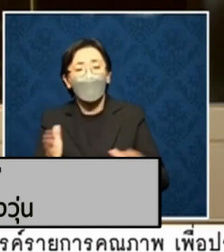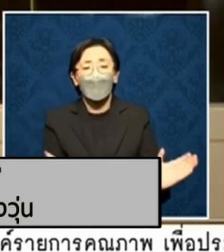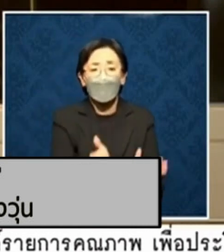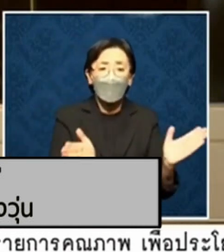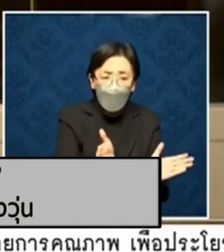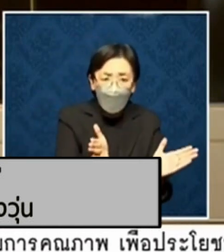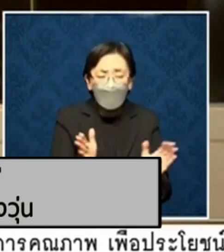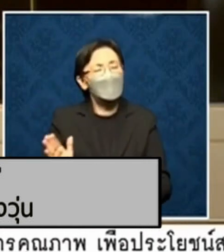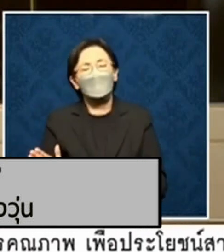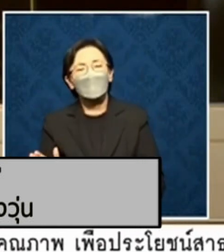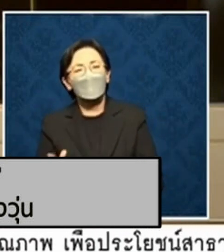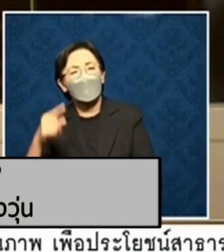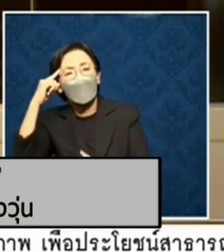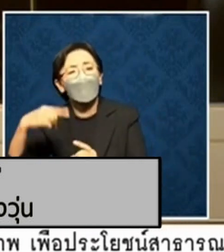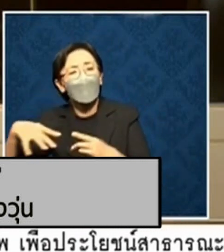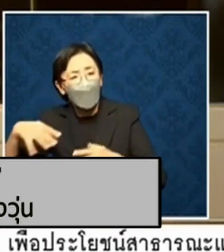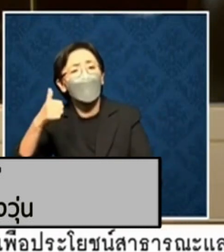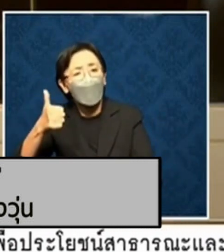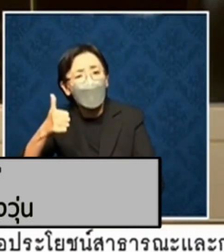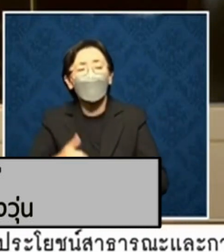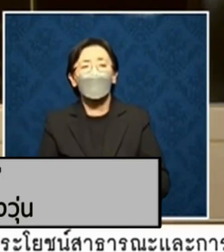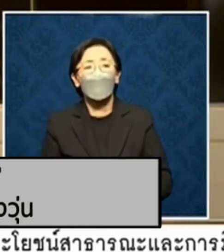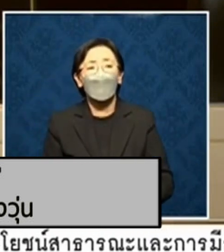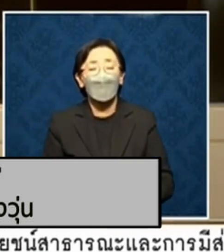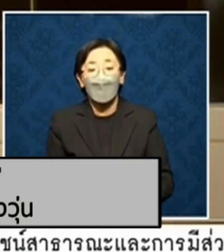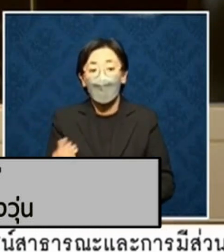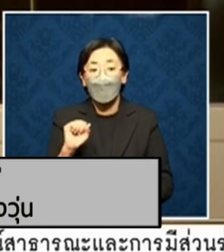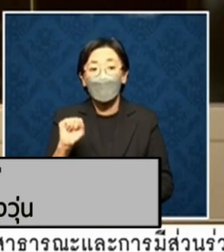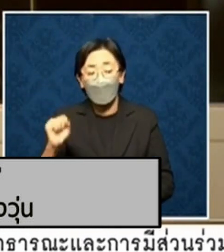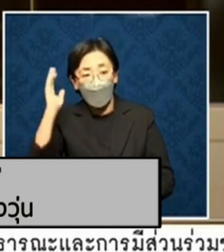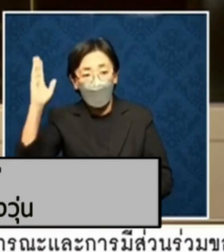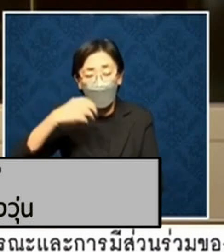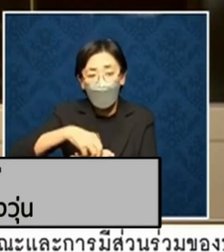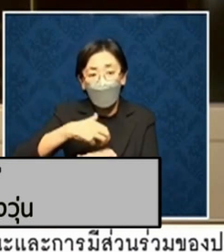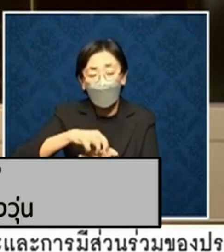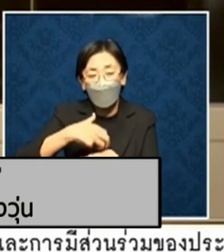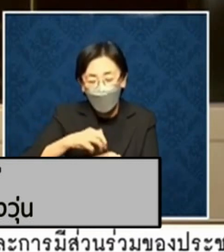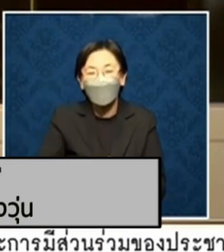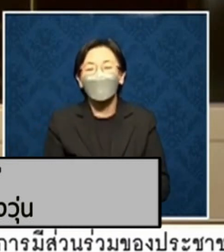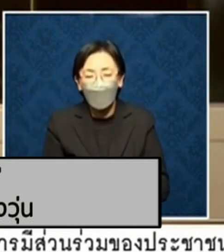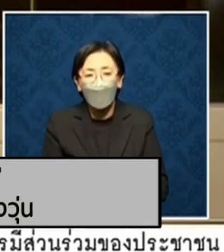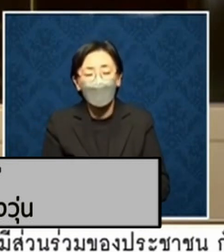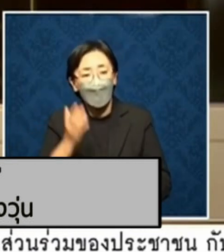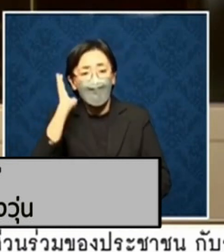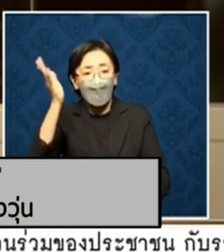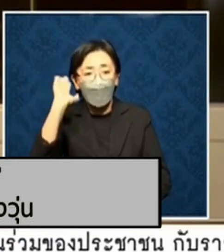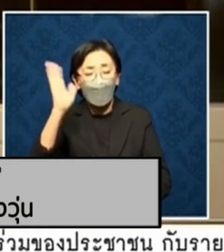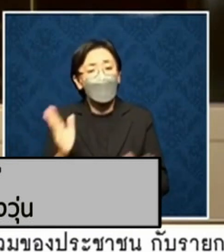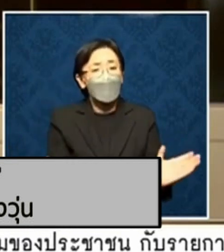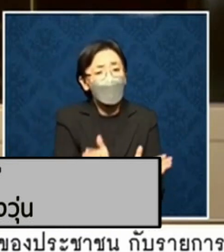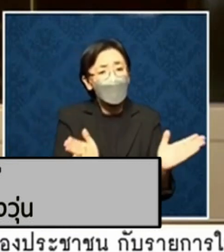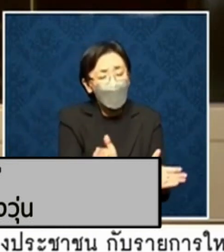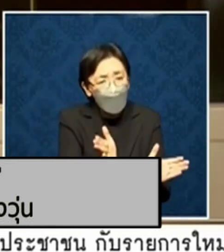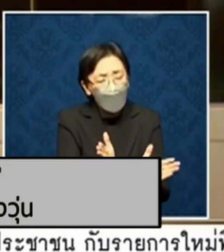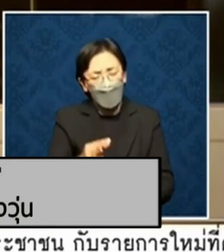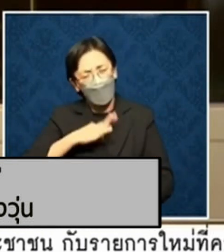ความพยายามของประธานมากเลยนะ คือครูแก้วทำไม่สวยนะคือสภาพและน่าเกลียดมากเพราะว่าพยายามจะช่วยเต็ม